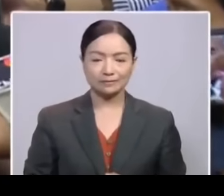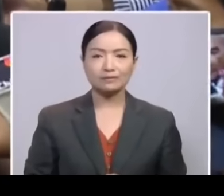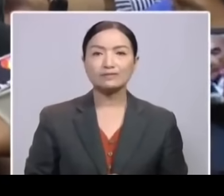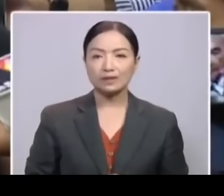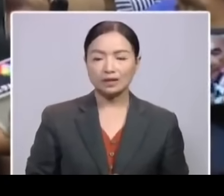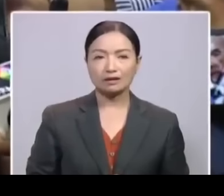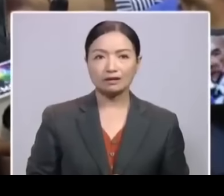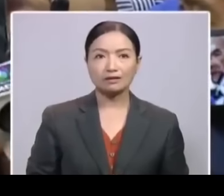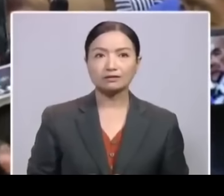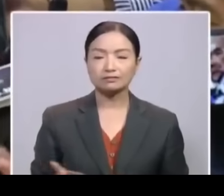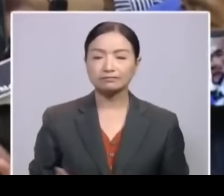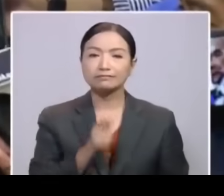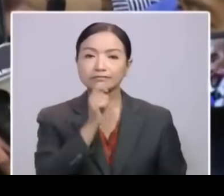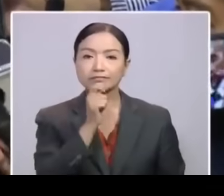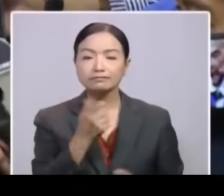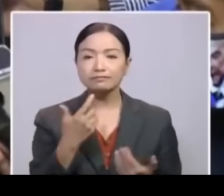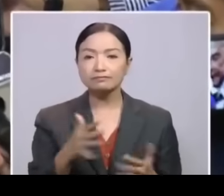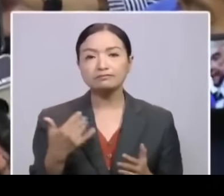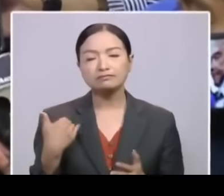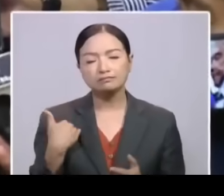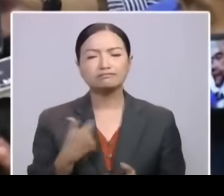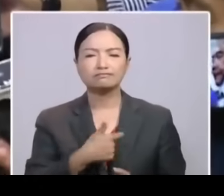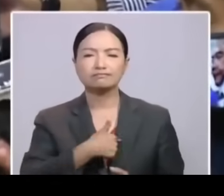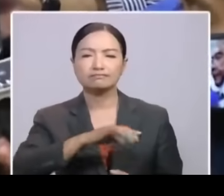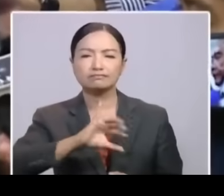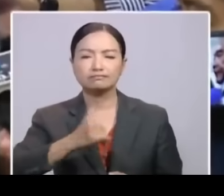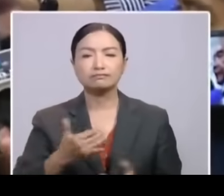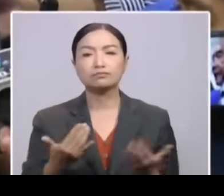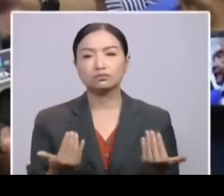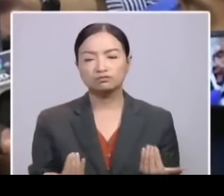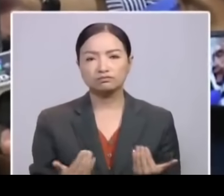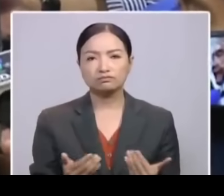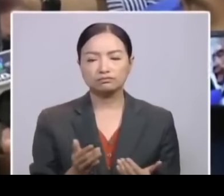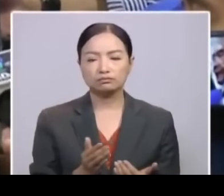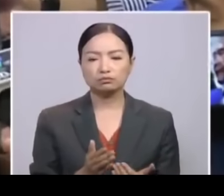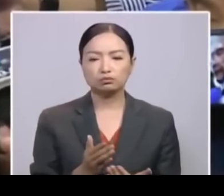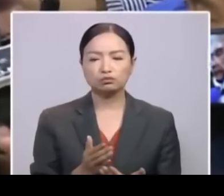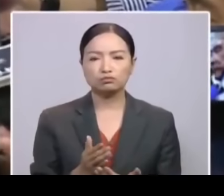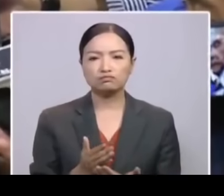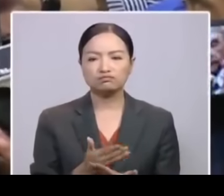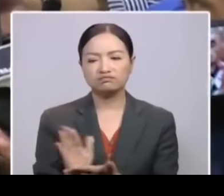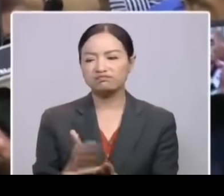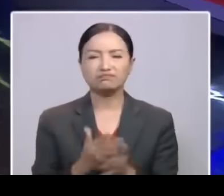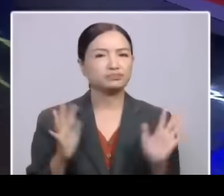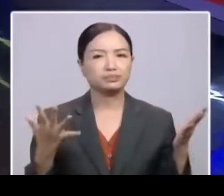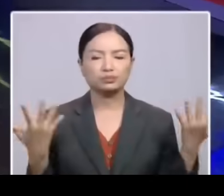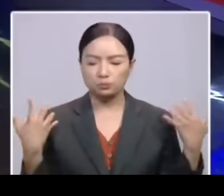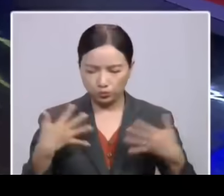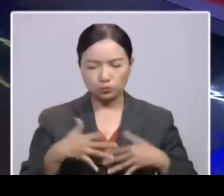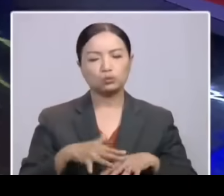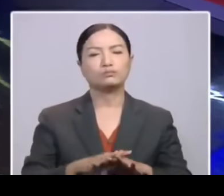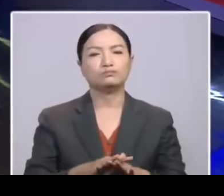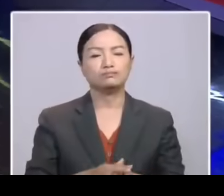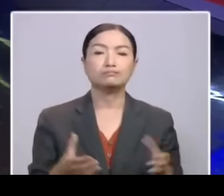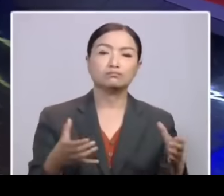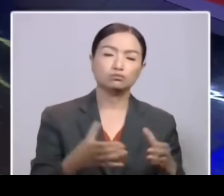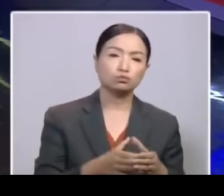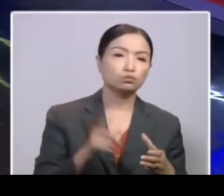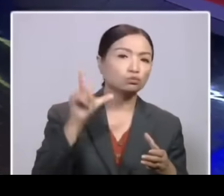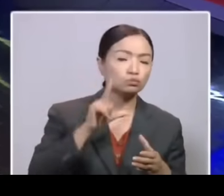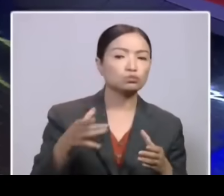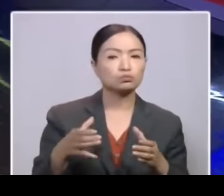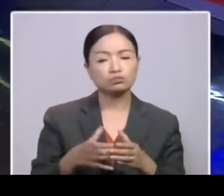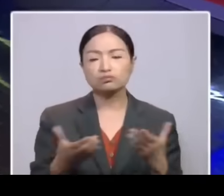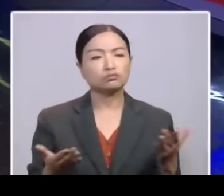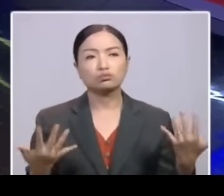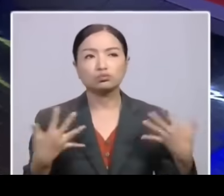ได้ให้สัมภาษณ์ไปเมื่อสักครู่แหละว่าเป็นการสลายคู่ไม่มีขั้วพรรคลุงแล้วลุงป้อมเองก็